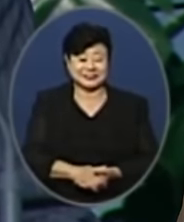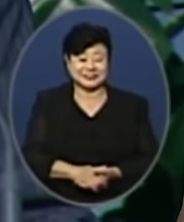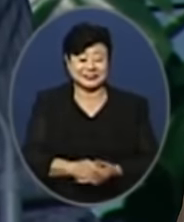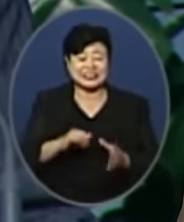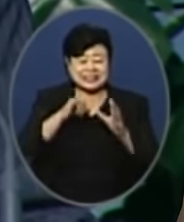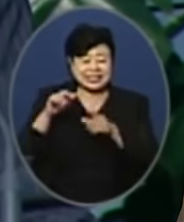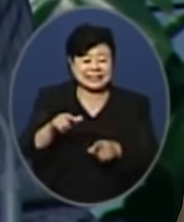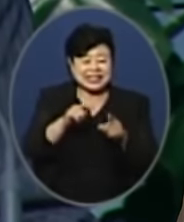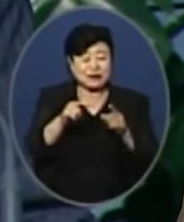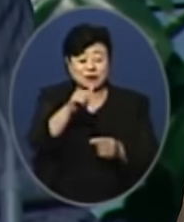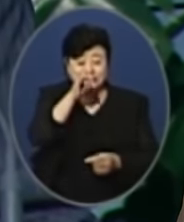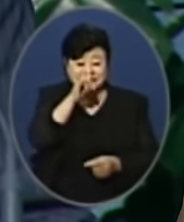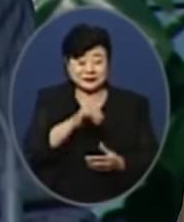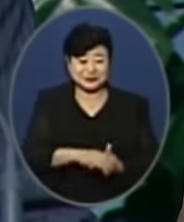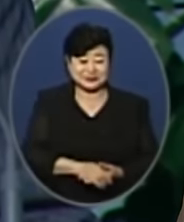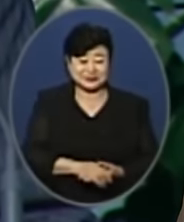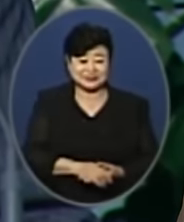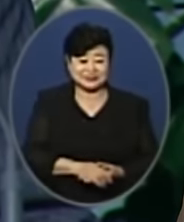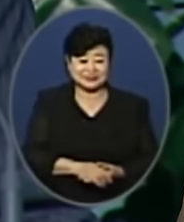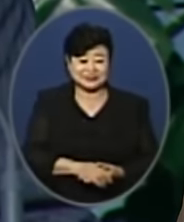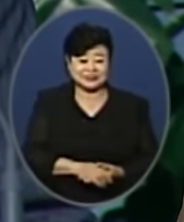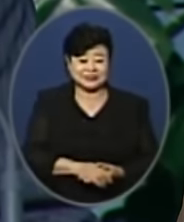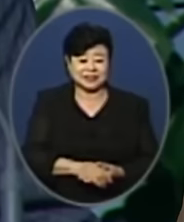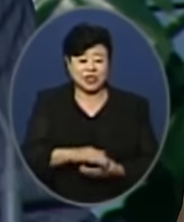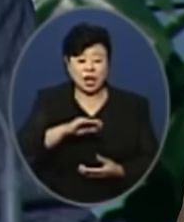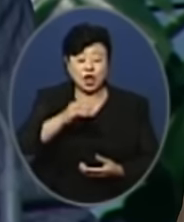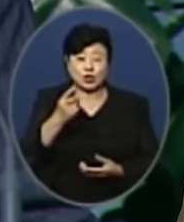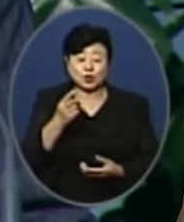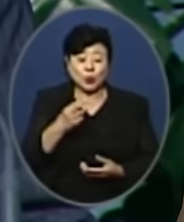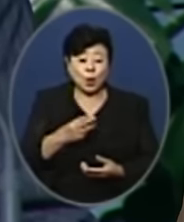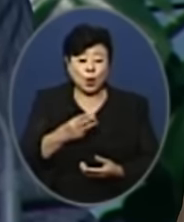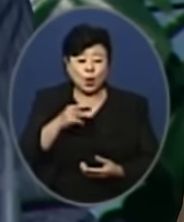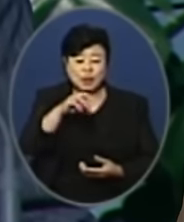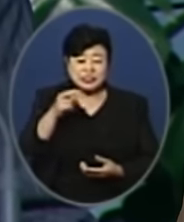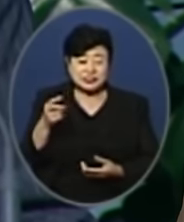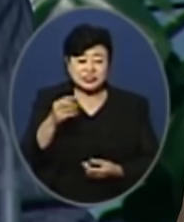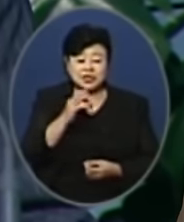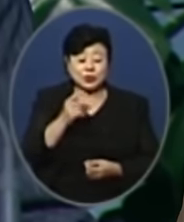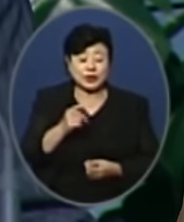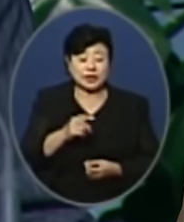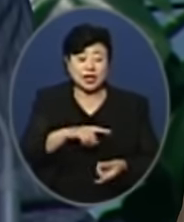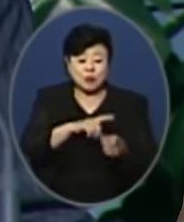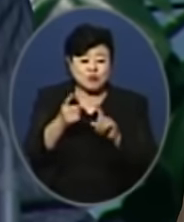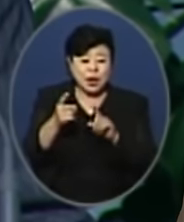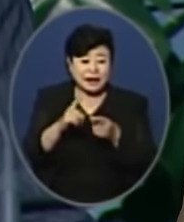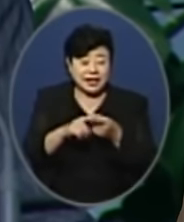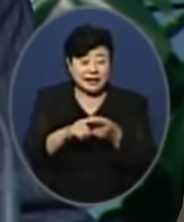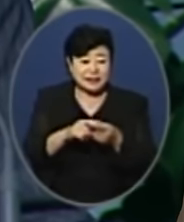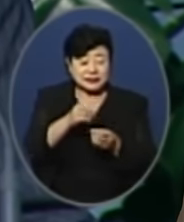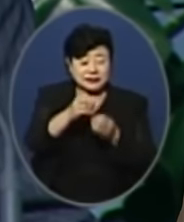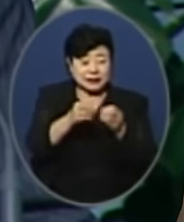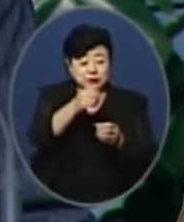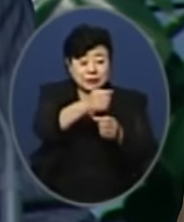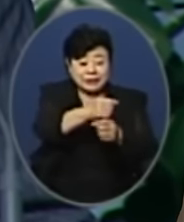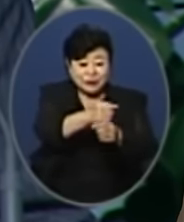이 세상에 살고 있지 않습니다. 톨스토이 같이 부활이라는 유명한 작품을 지어서